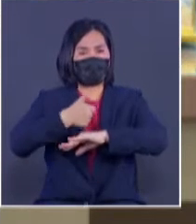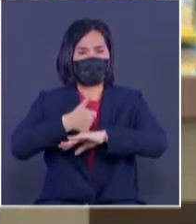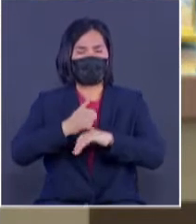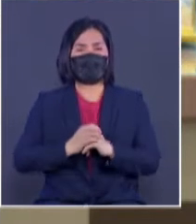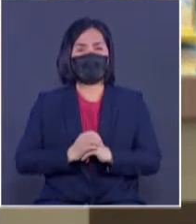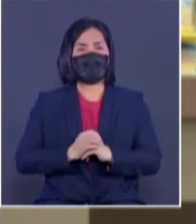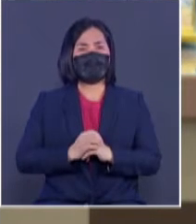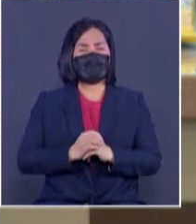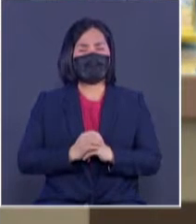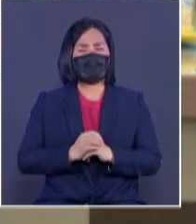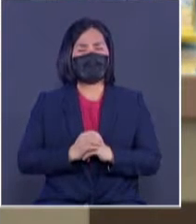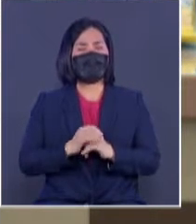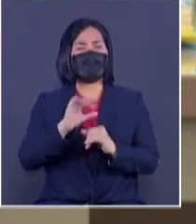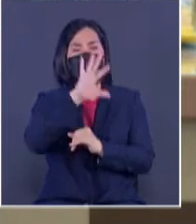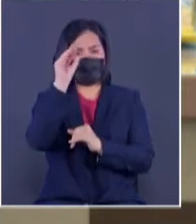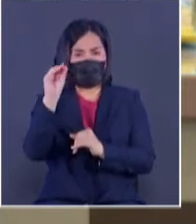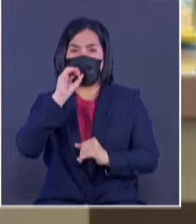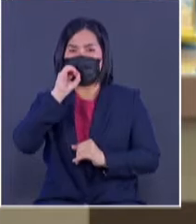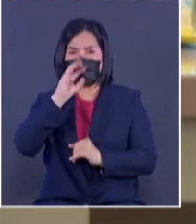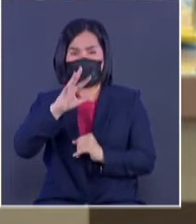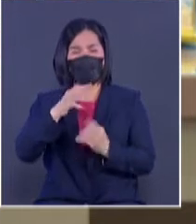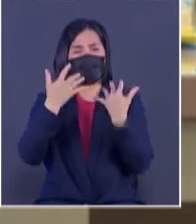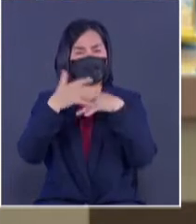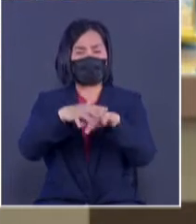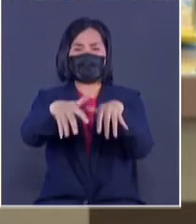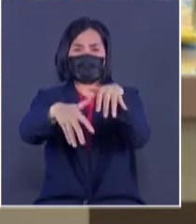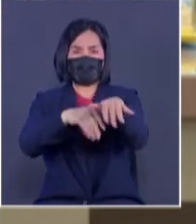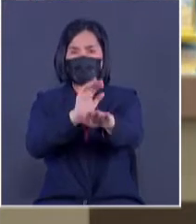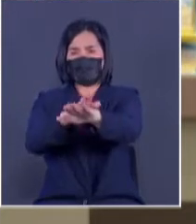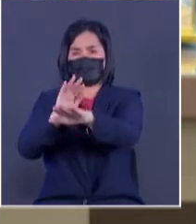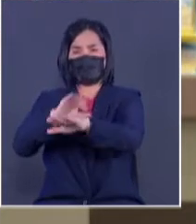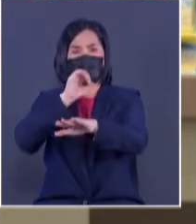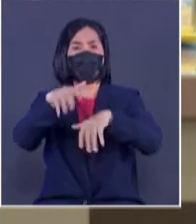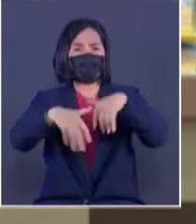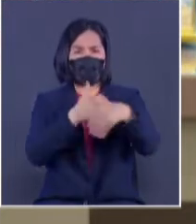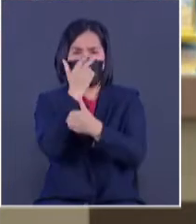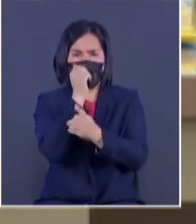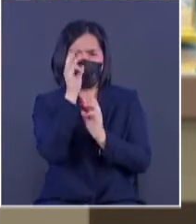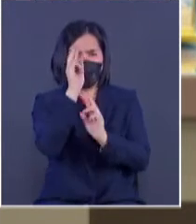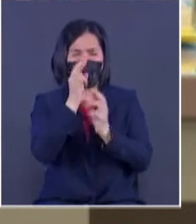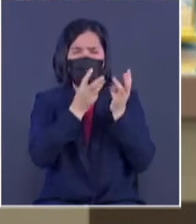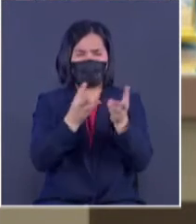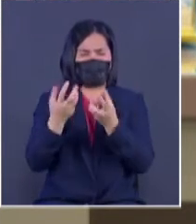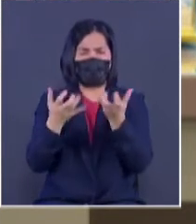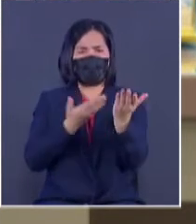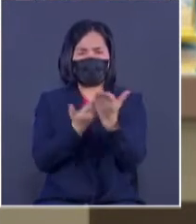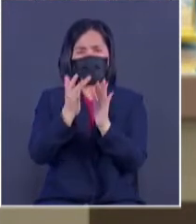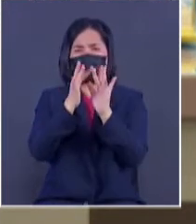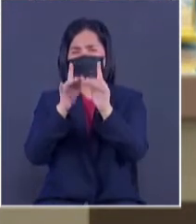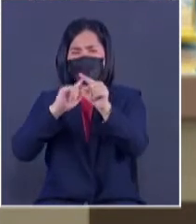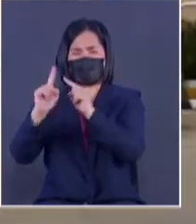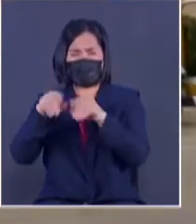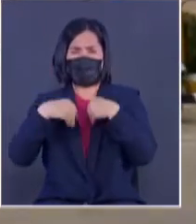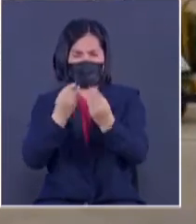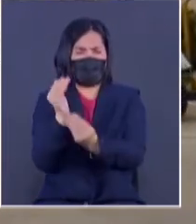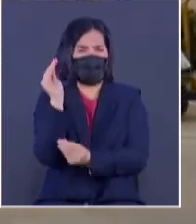ไปยังกำนันผู้ใหญ่บ้านในพื้นที่ให้แจ้งเตือนพี่น้องประชาชนและเยาวชนให้ระมัดระวังการซื้อสินค้าออนไลน์โดยขอ